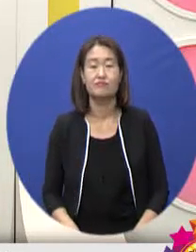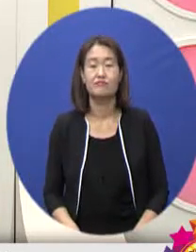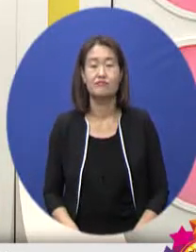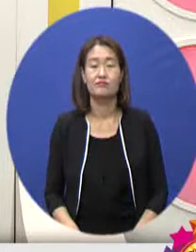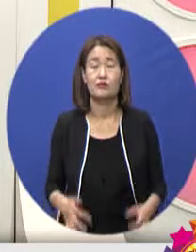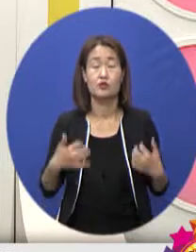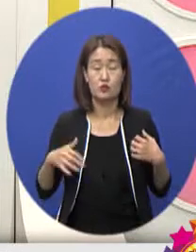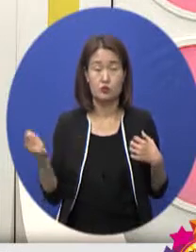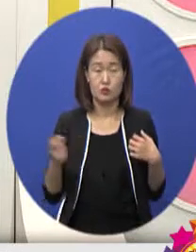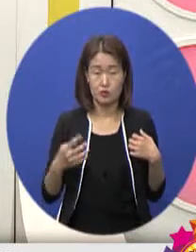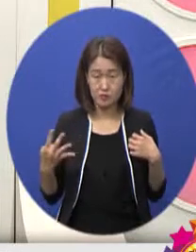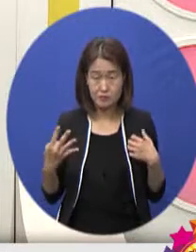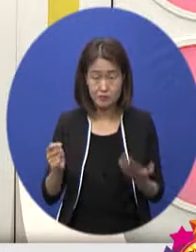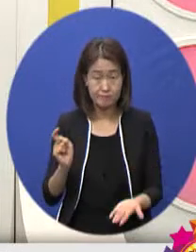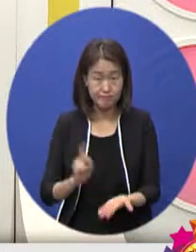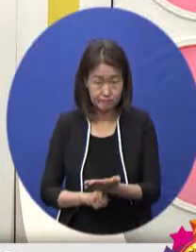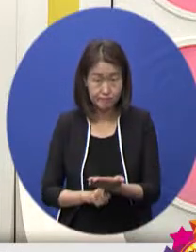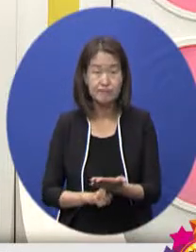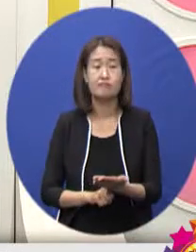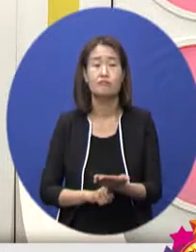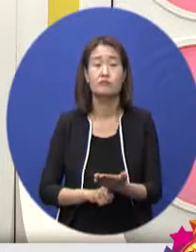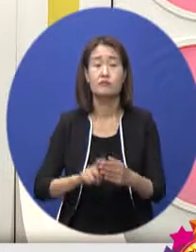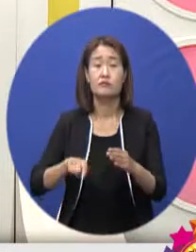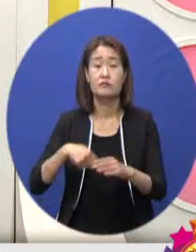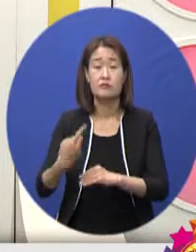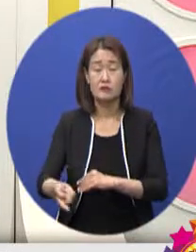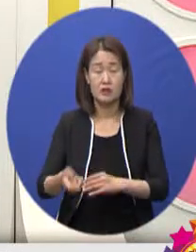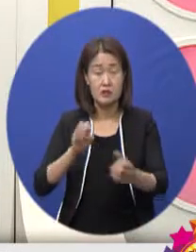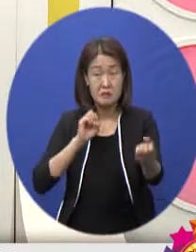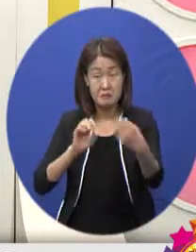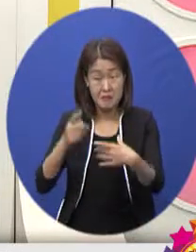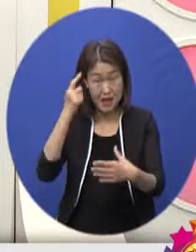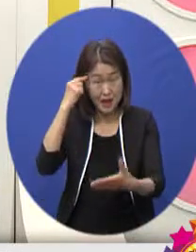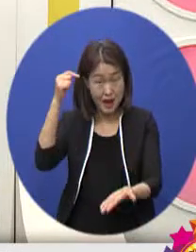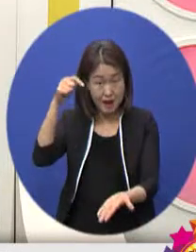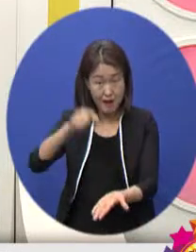060-6081-004번 퀴즈 참여 4번을 누르신 다음에 정답을 누르신 후에